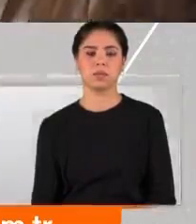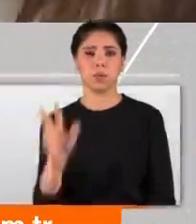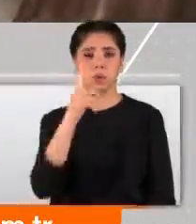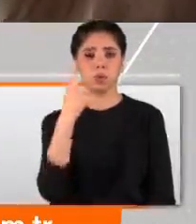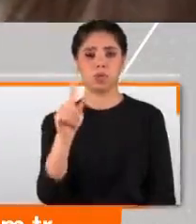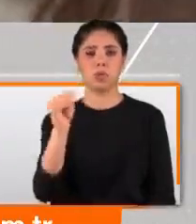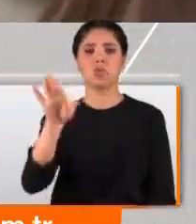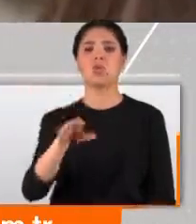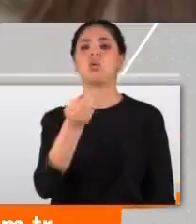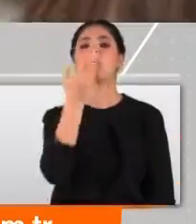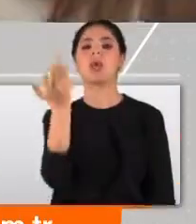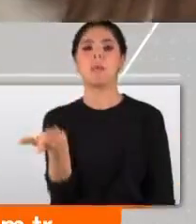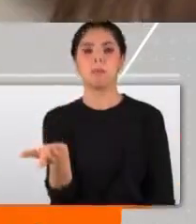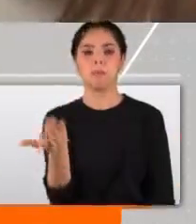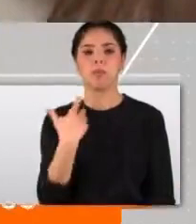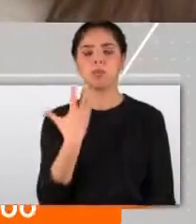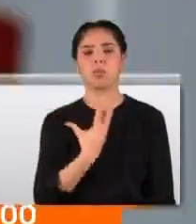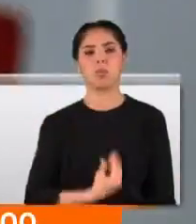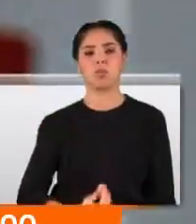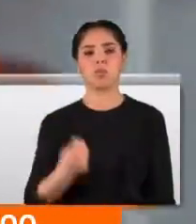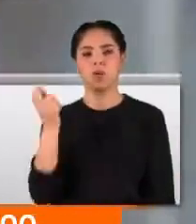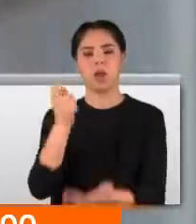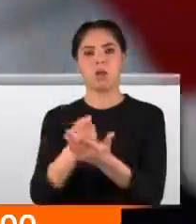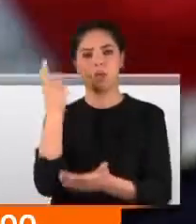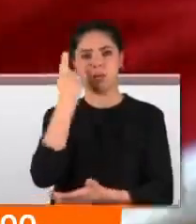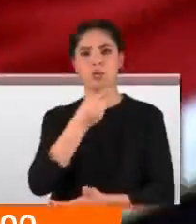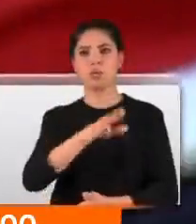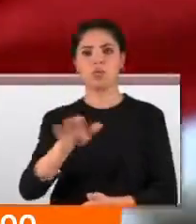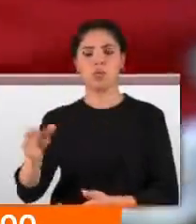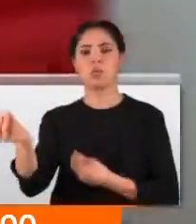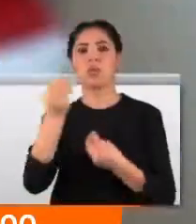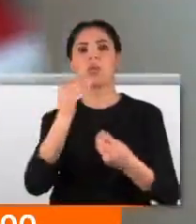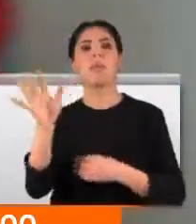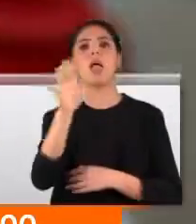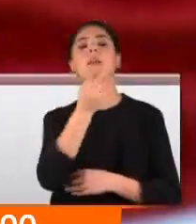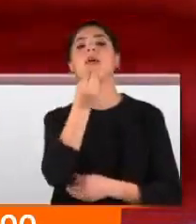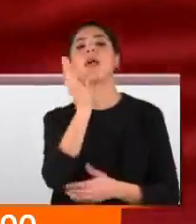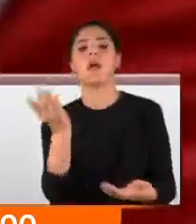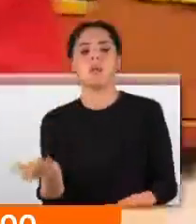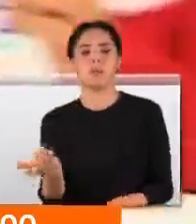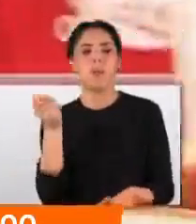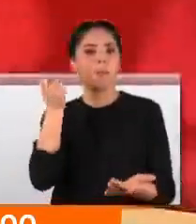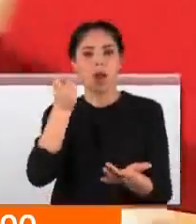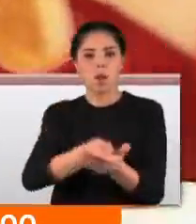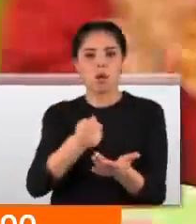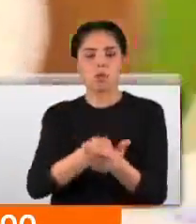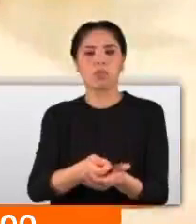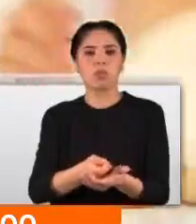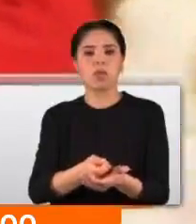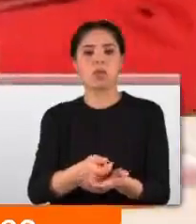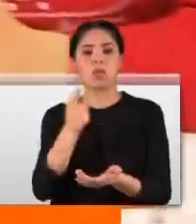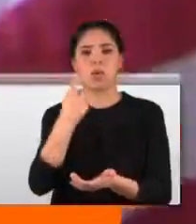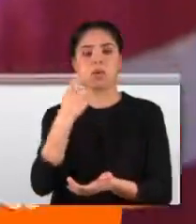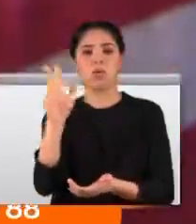bu çocuk hiçbir şey yemiyor. Yani ben çok üzülüyorum verilen paraya. Çocuklar çıkan her yemeği yiyemiyor. Ancak ödedikleri ücret değişmiyor.